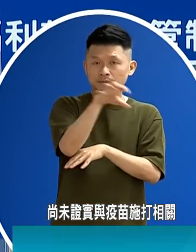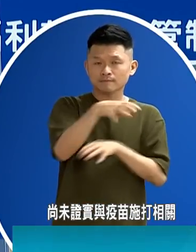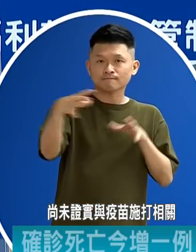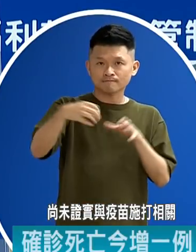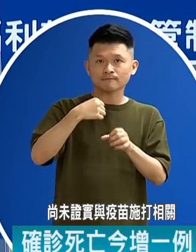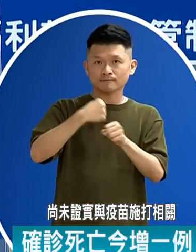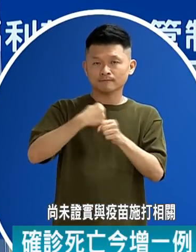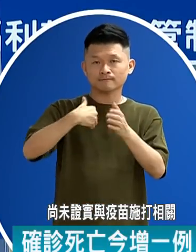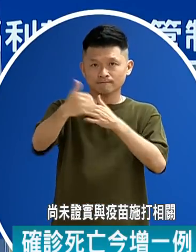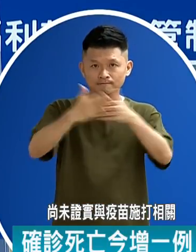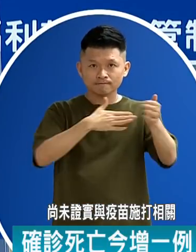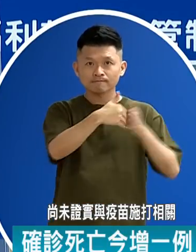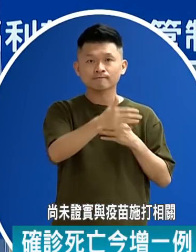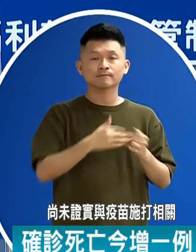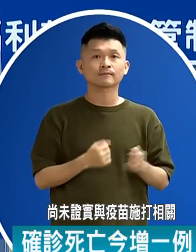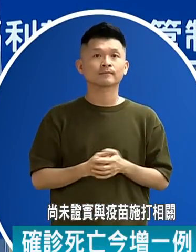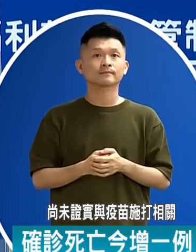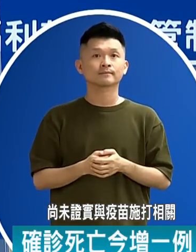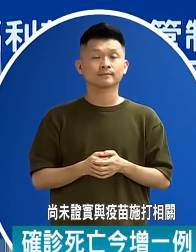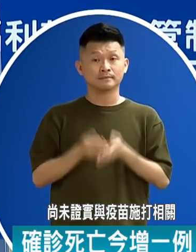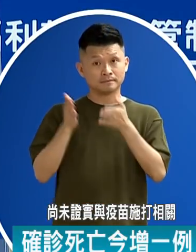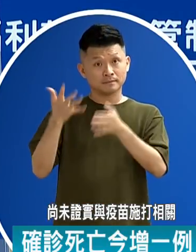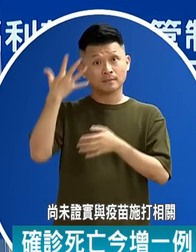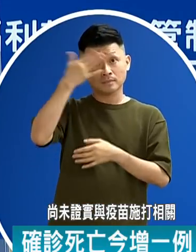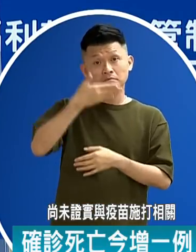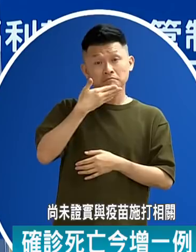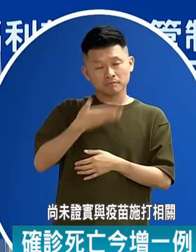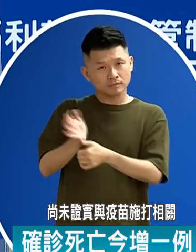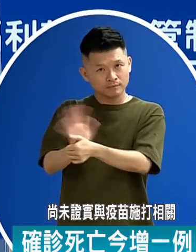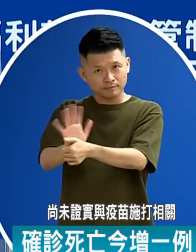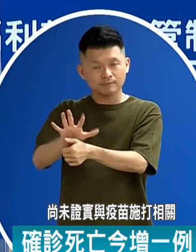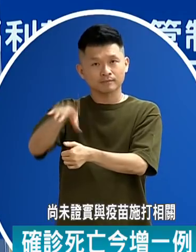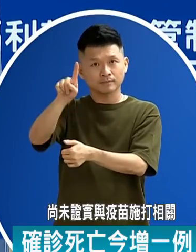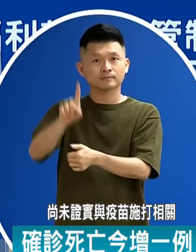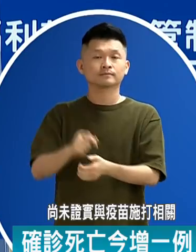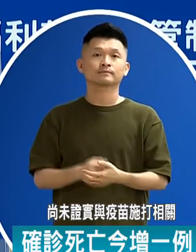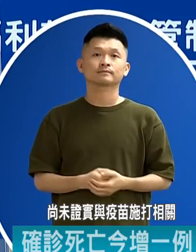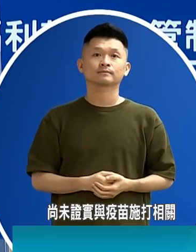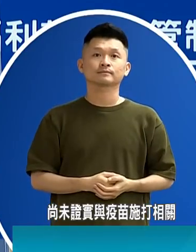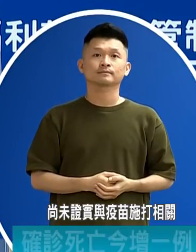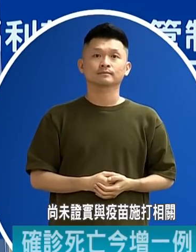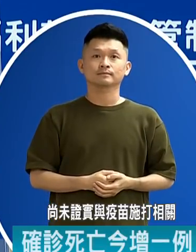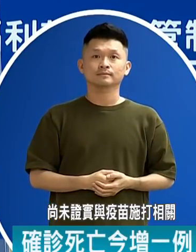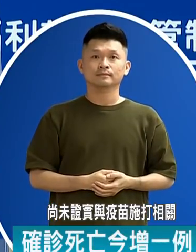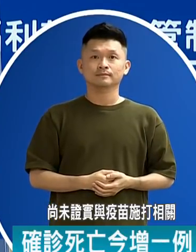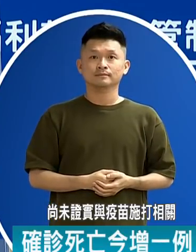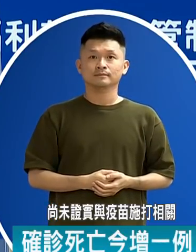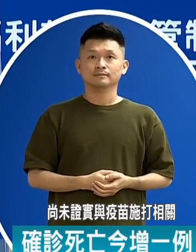来合作，让县市政府来对这些高龄者做服务。